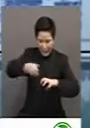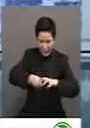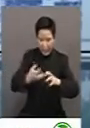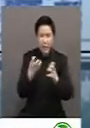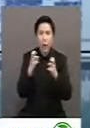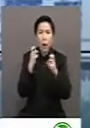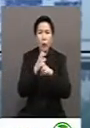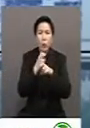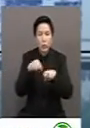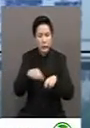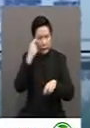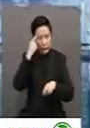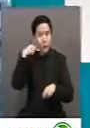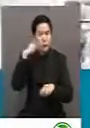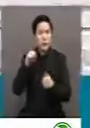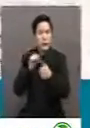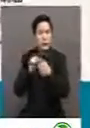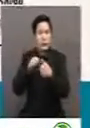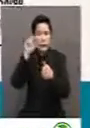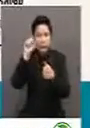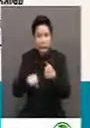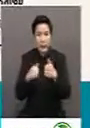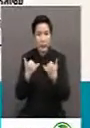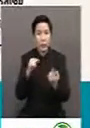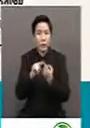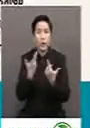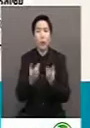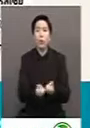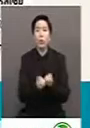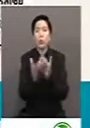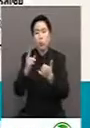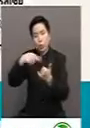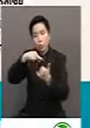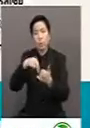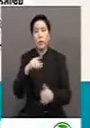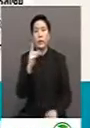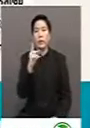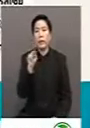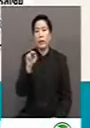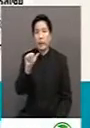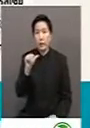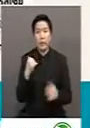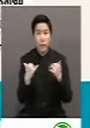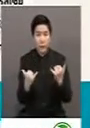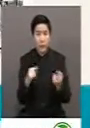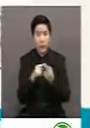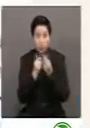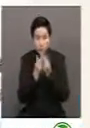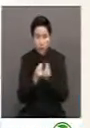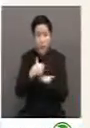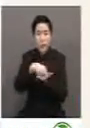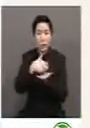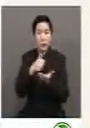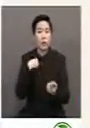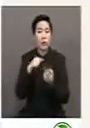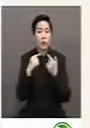นคาดว่าจะเป็นของนักท่องเที่ยวสาวรายนี้ค่ะล่าสุดนี่เตรียมส่งไปตรวจ DNA เป็นการเร่งด่วนเลยนะคะไปดูความคืบหน้าเรื่องนี้กัน